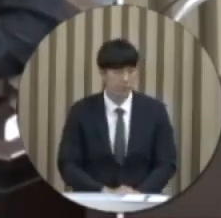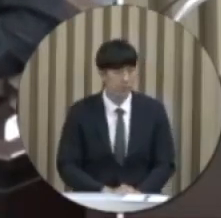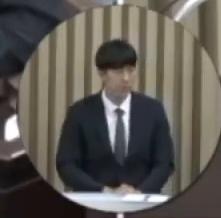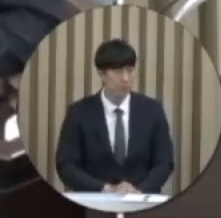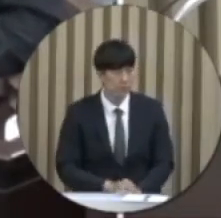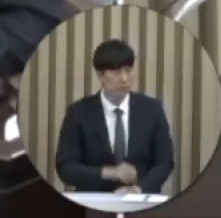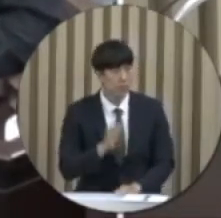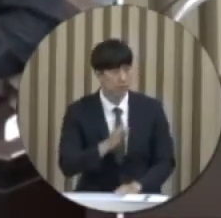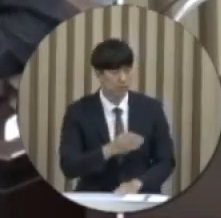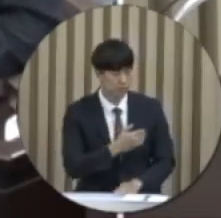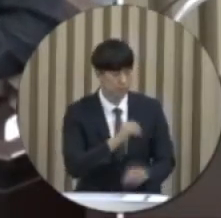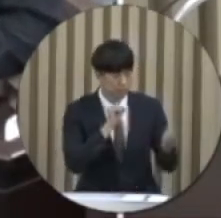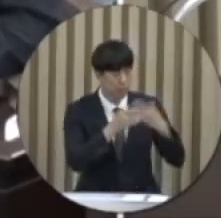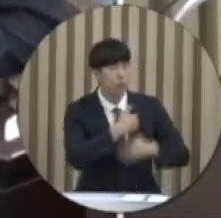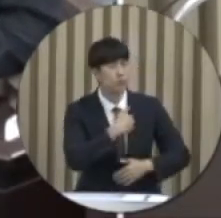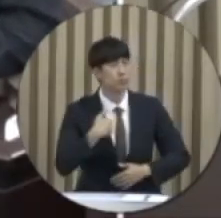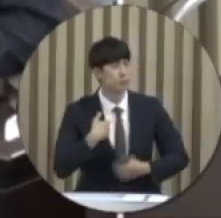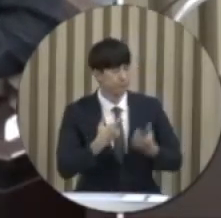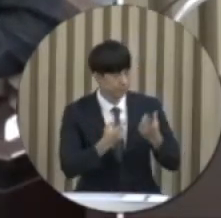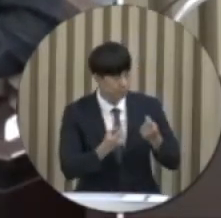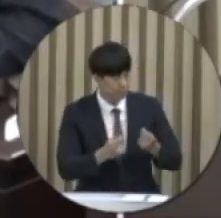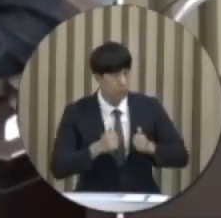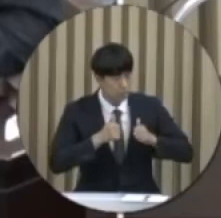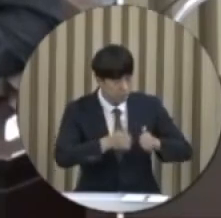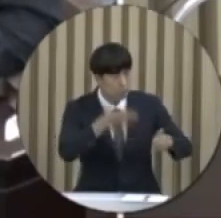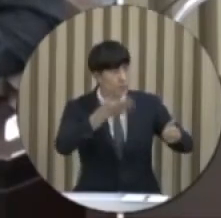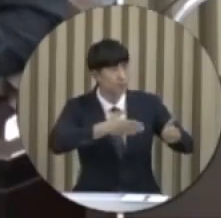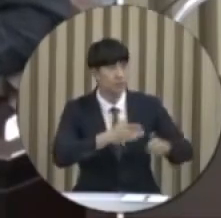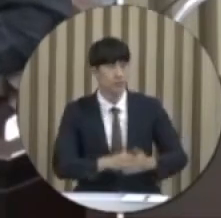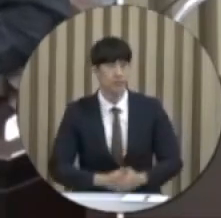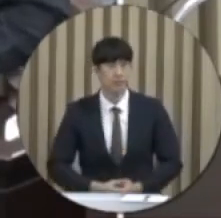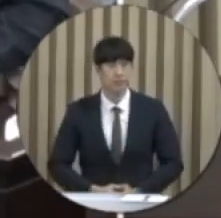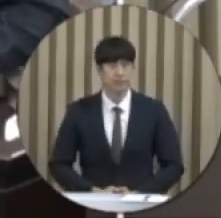본예산까지는 예산 검토를 좀 부탁드리도록 하겠습니다. 감사합니다.